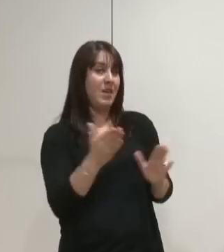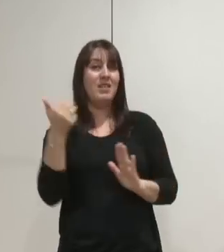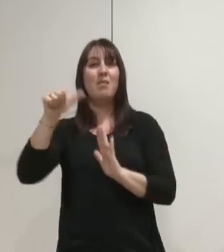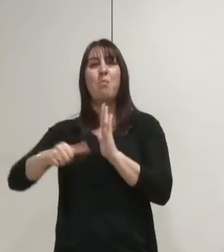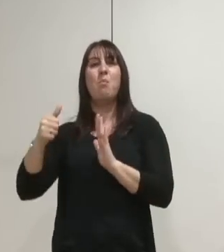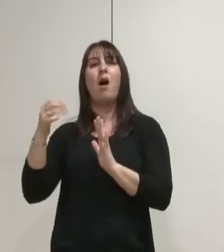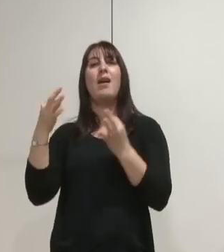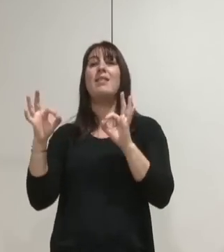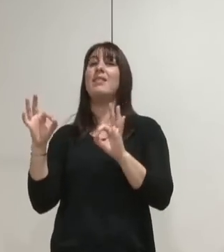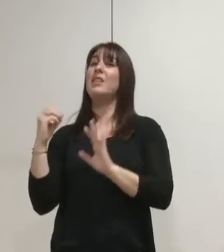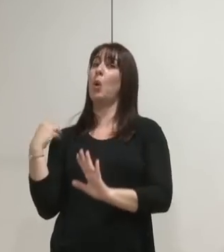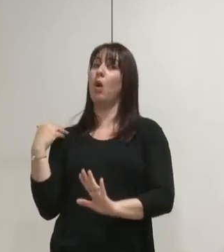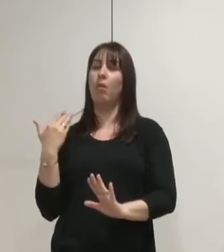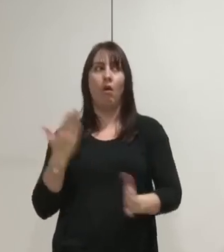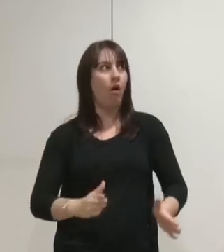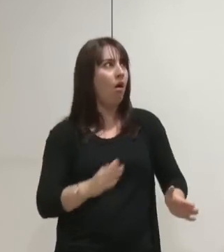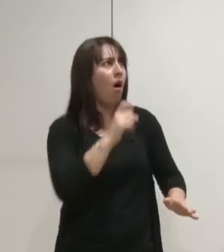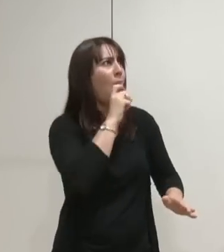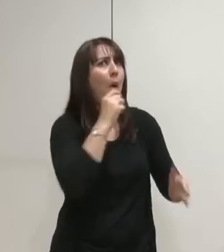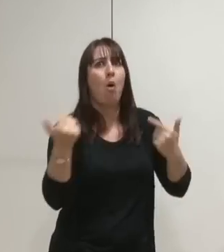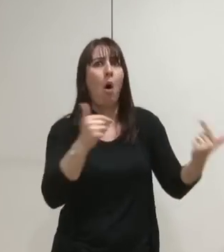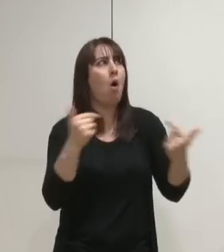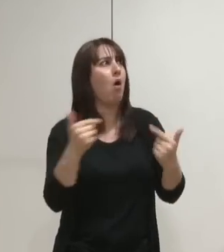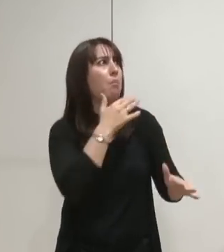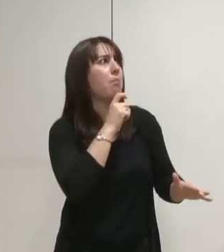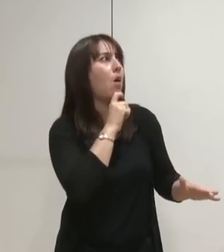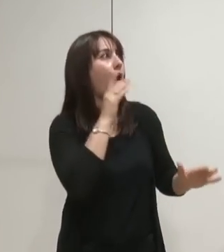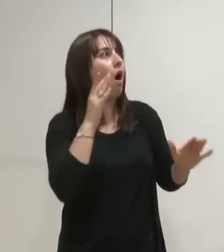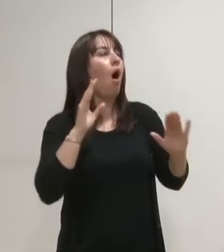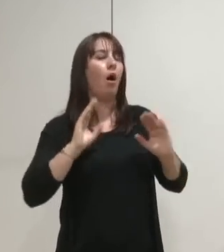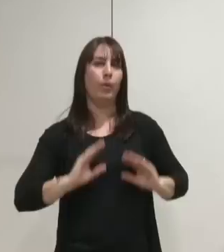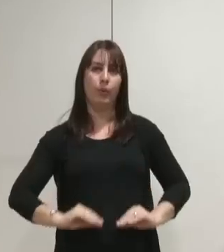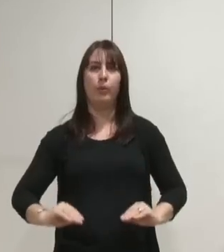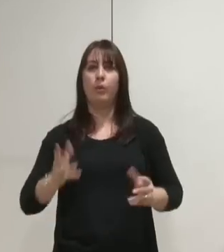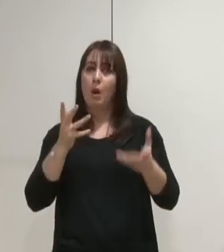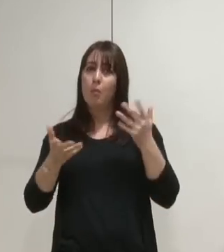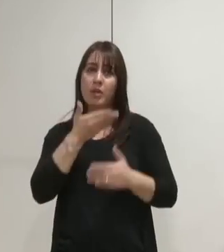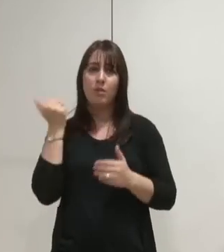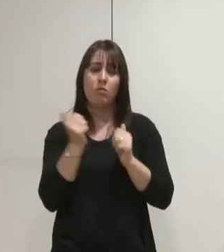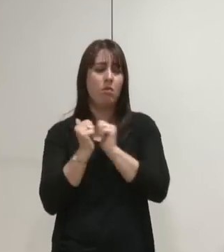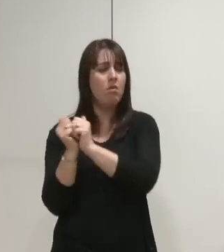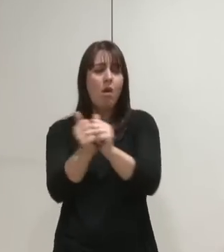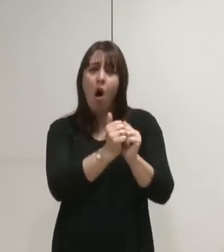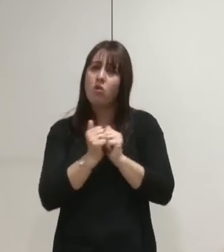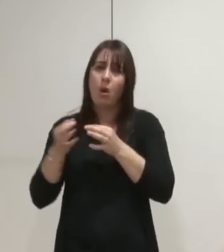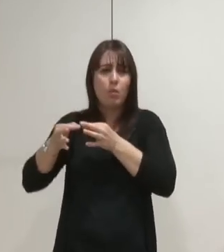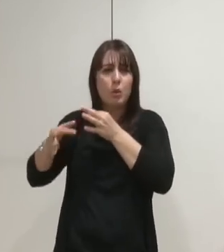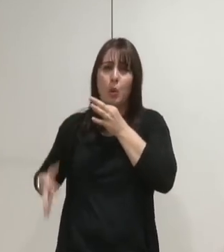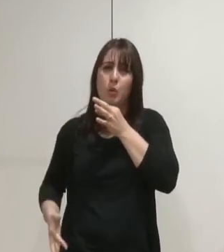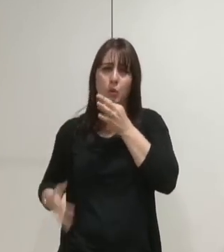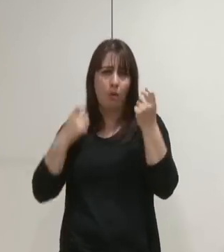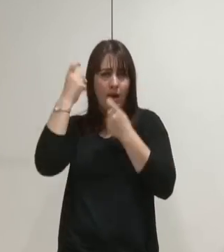octobre alors que nous n'avions même pas délib nous aurions pu trouver ensemble nous en sommes certains les chemins d'une